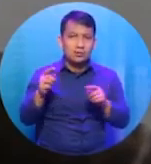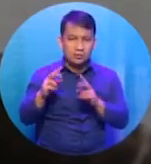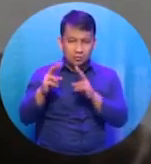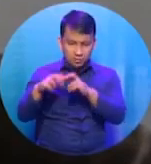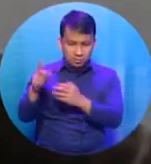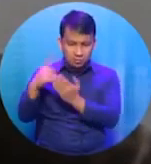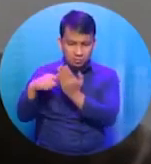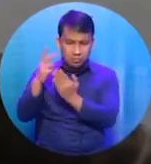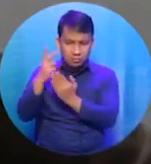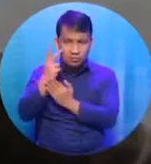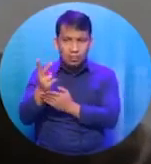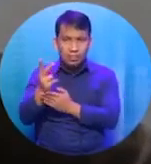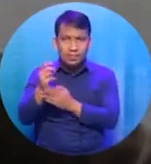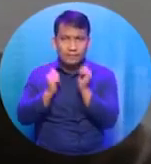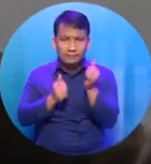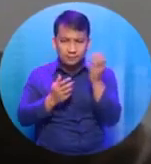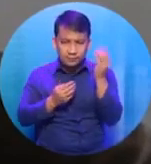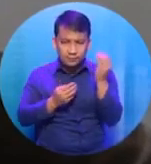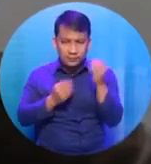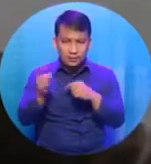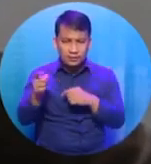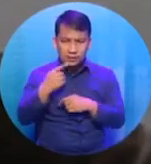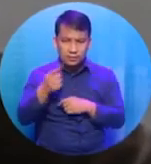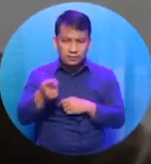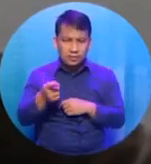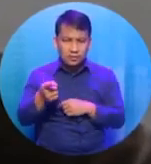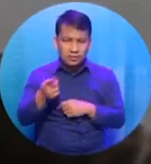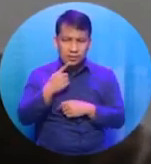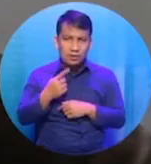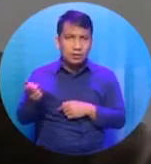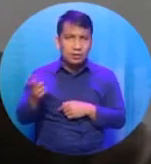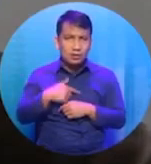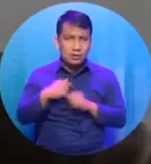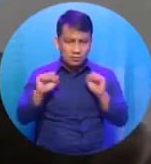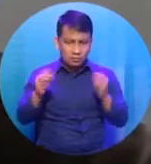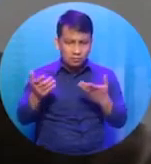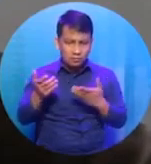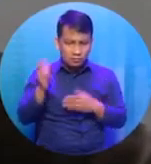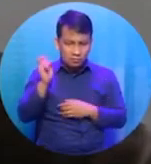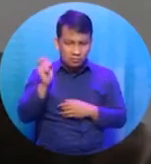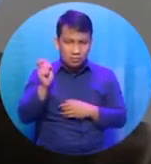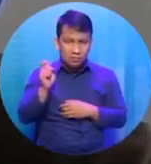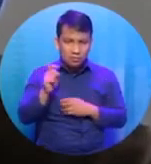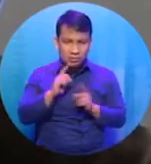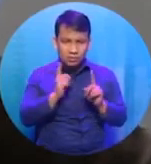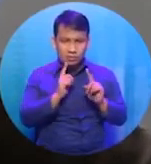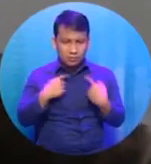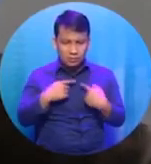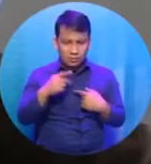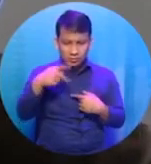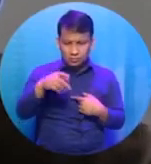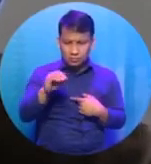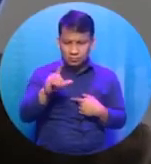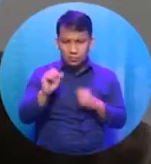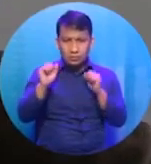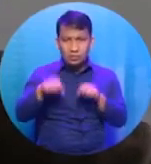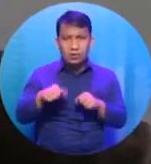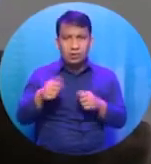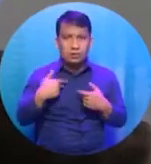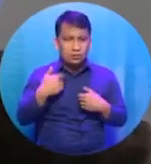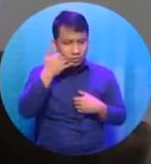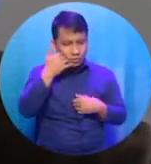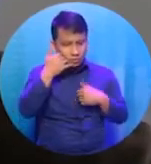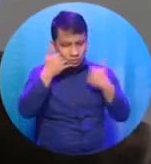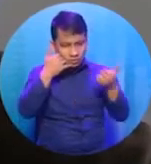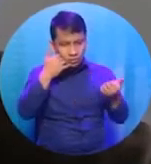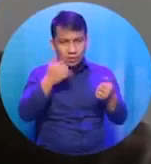time po na mapaluap po kami, ang lagi po nilang sinasabi is wala pa daw pong reply yung polo. Ngayon po,